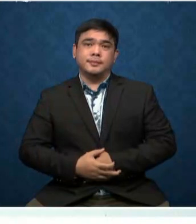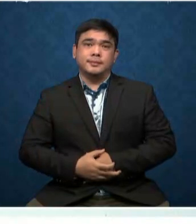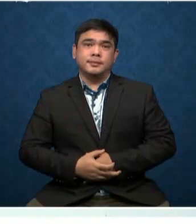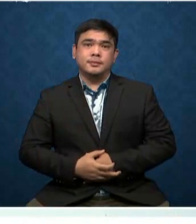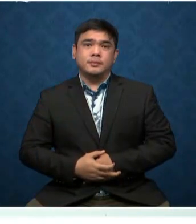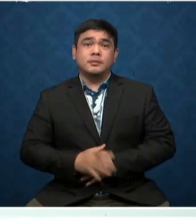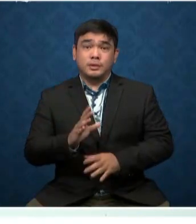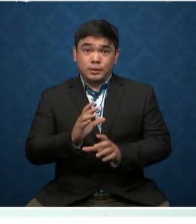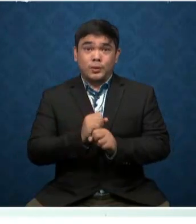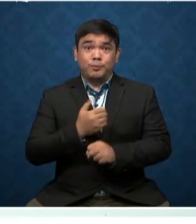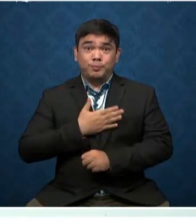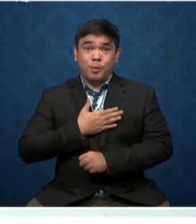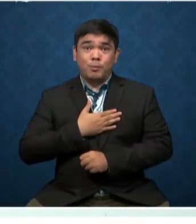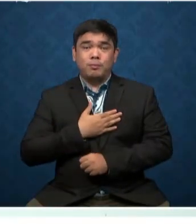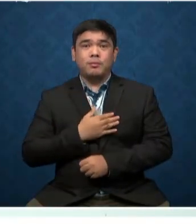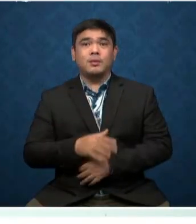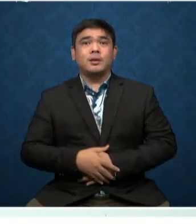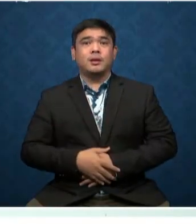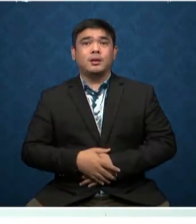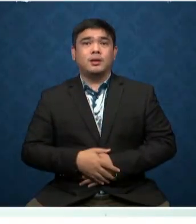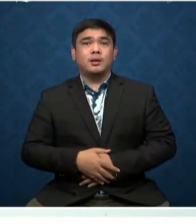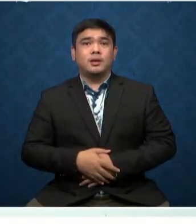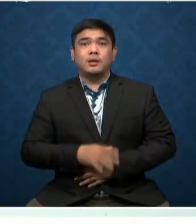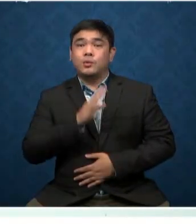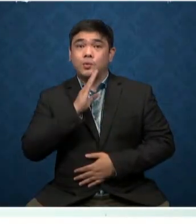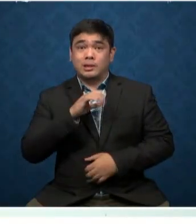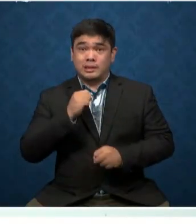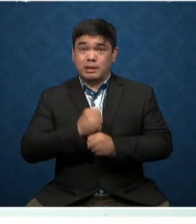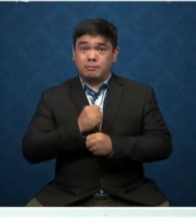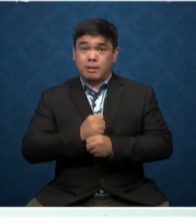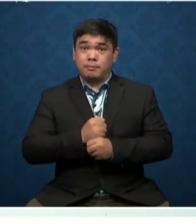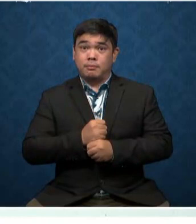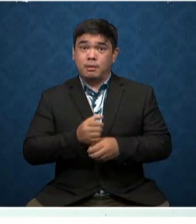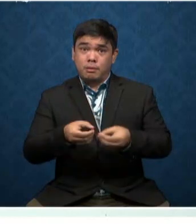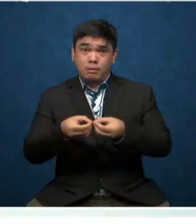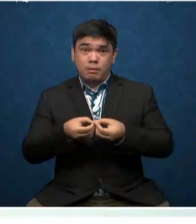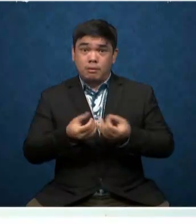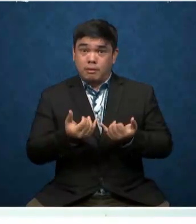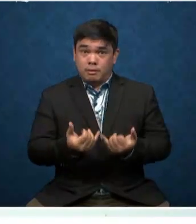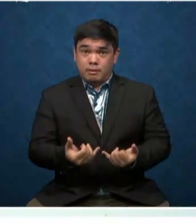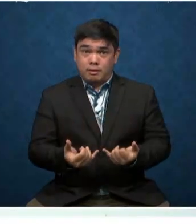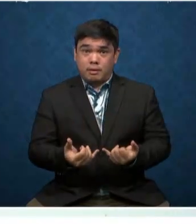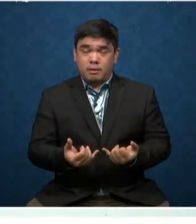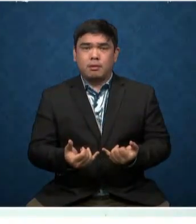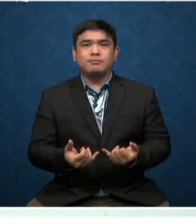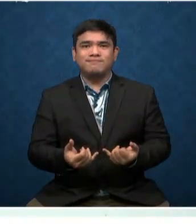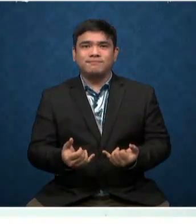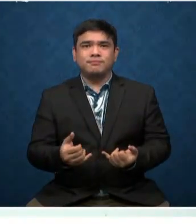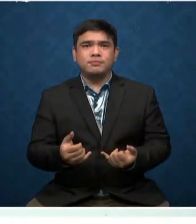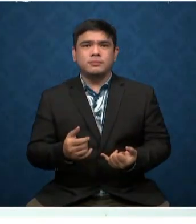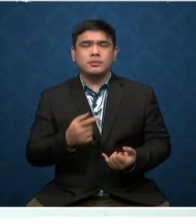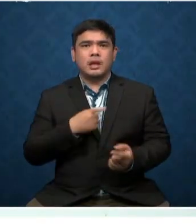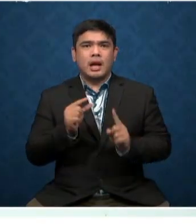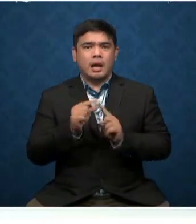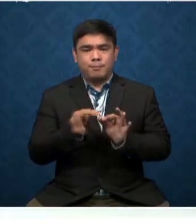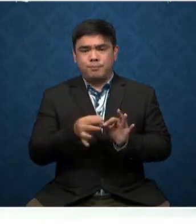ผมก็สรุปเนี่ยครับผมก็สรุปว่าในการจัดทํายัตติดังกล่าวนี้นะครับมีลักษณะของการช้อยถ้อ